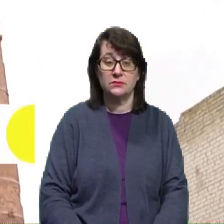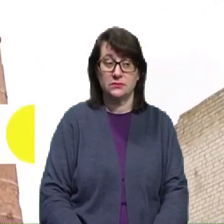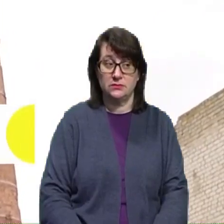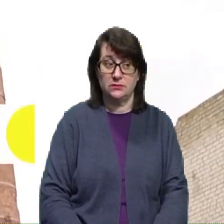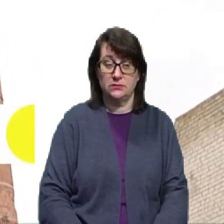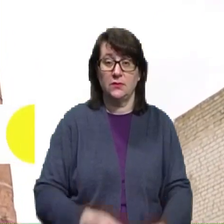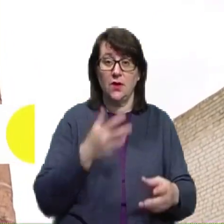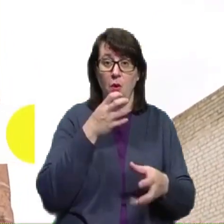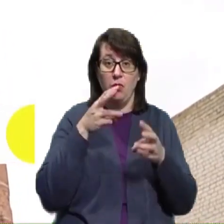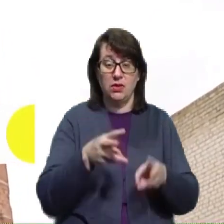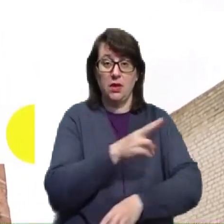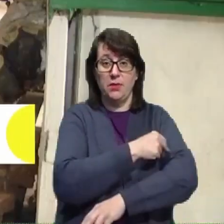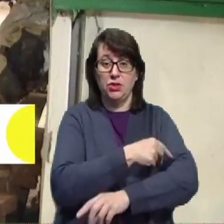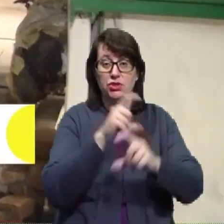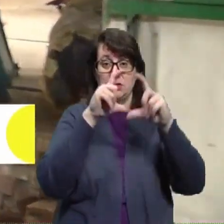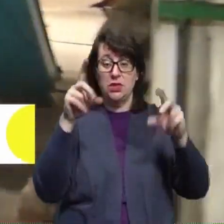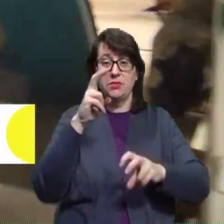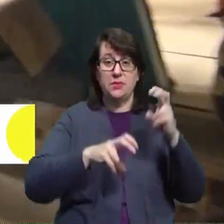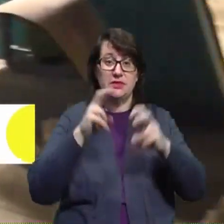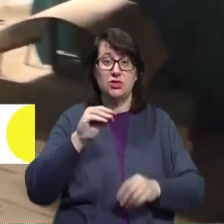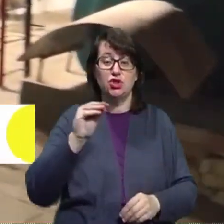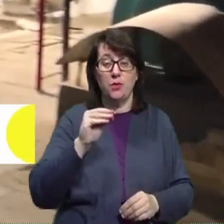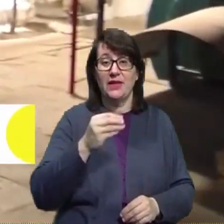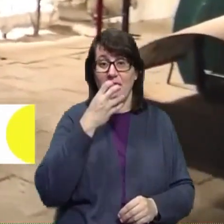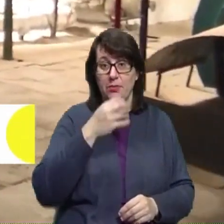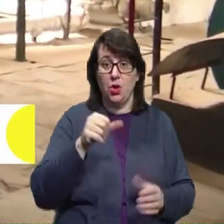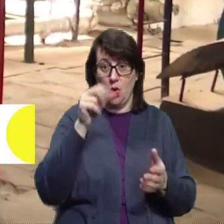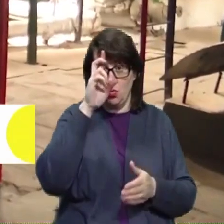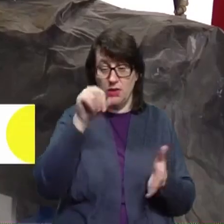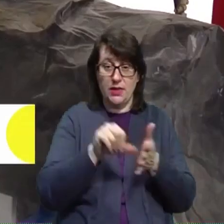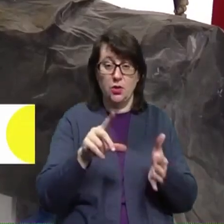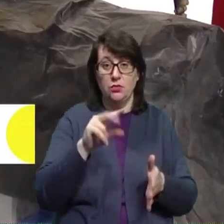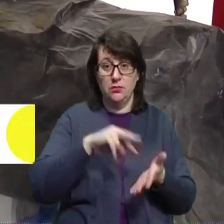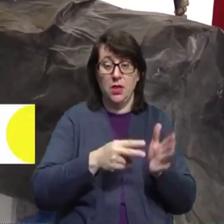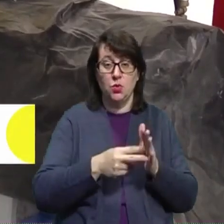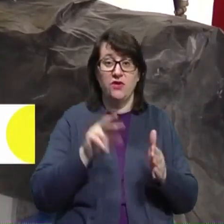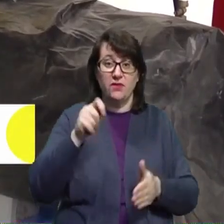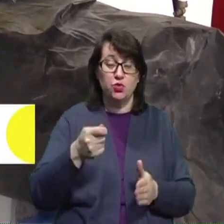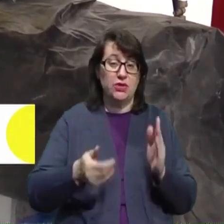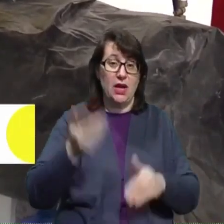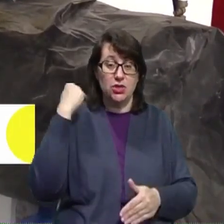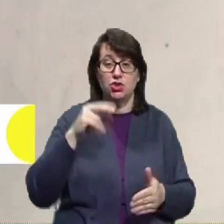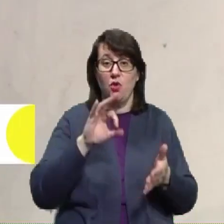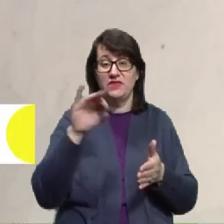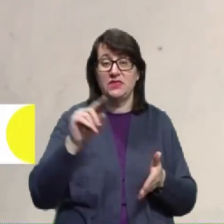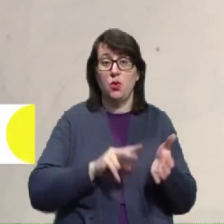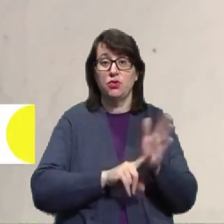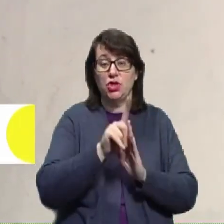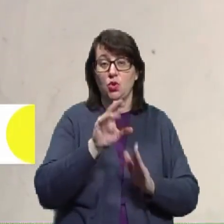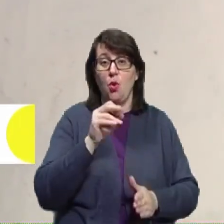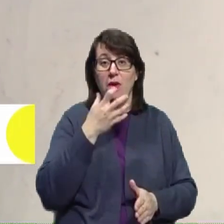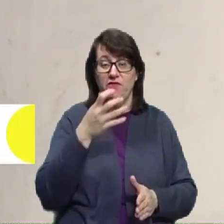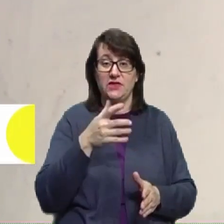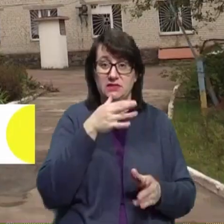Опалення у медичних закладах підприємство «Житомиртеплокомуненерго» планує увімкнути раніше офіційного початку опалювального сезону. До лікарні